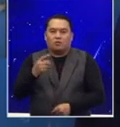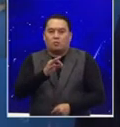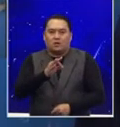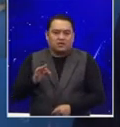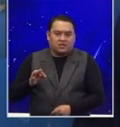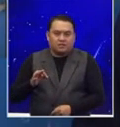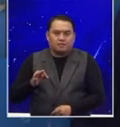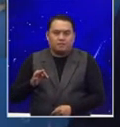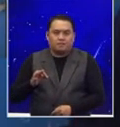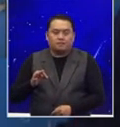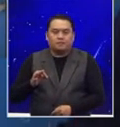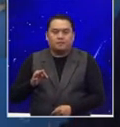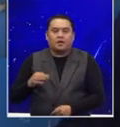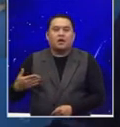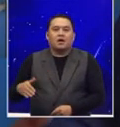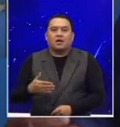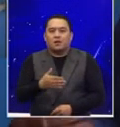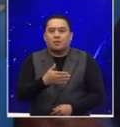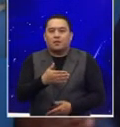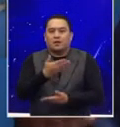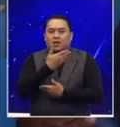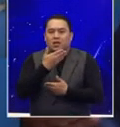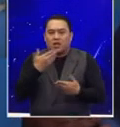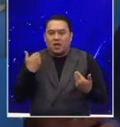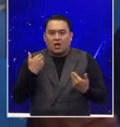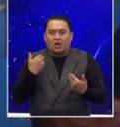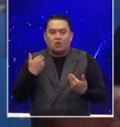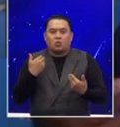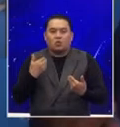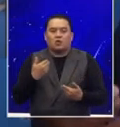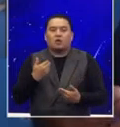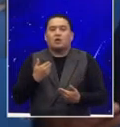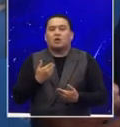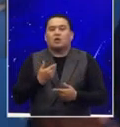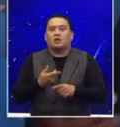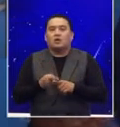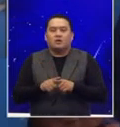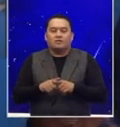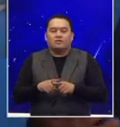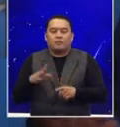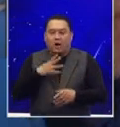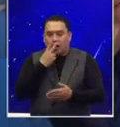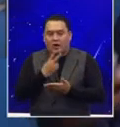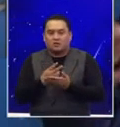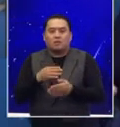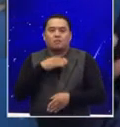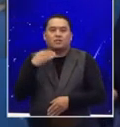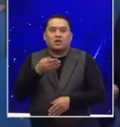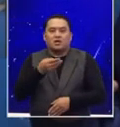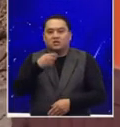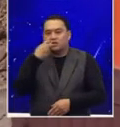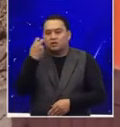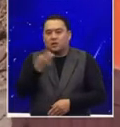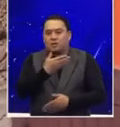21%. Рыба не имеет именно кларии, у него отсутствует ярко выраженный запах